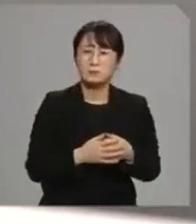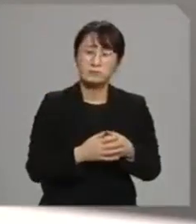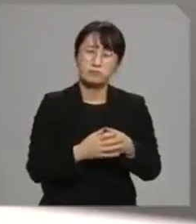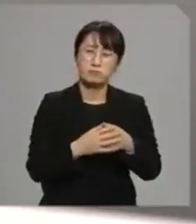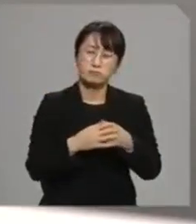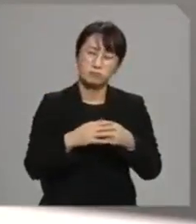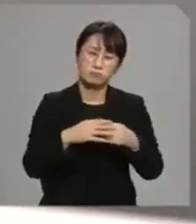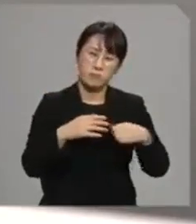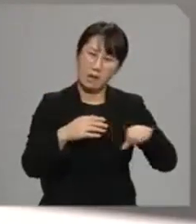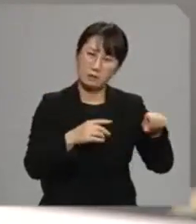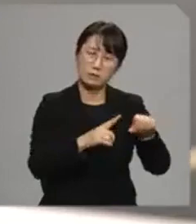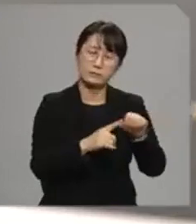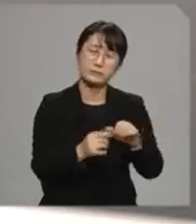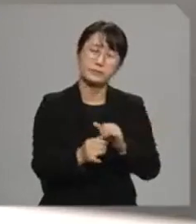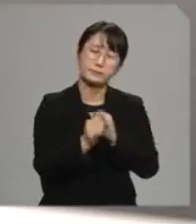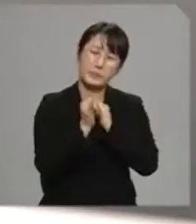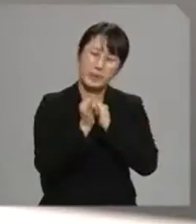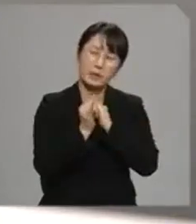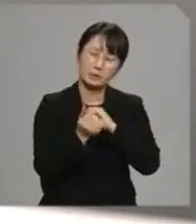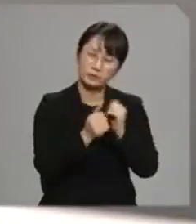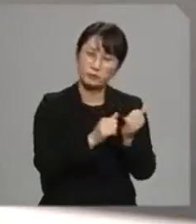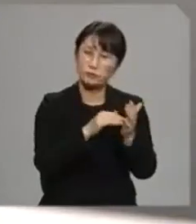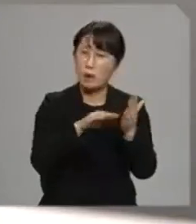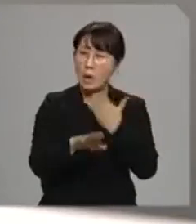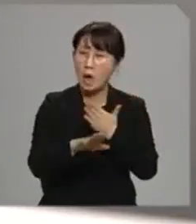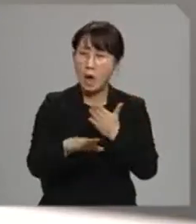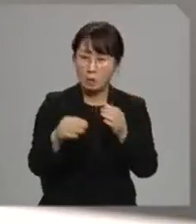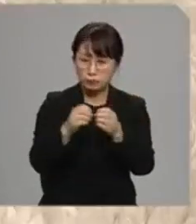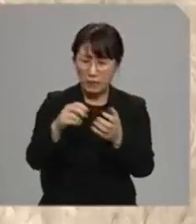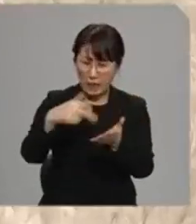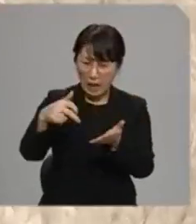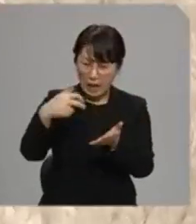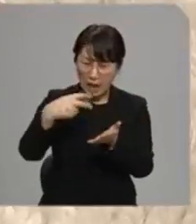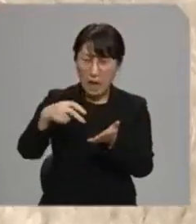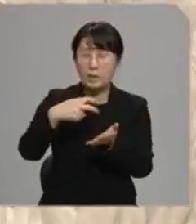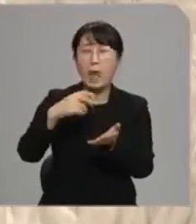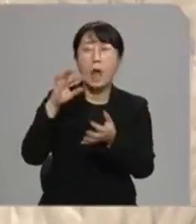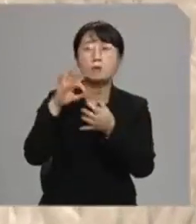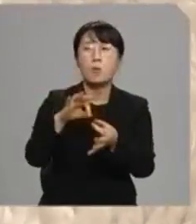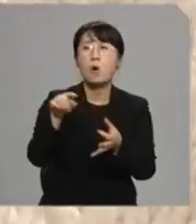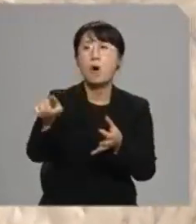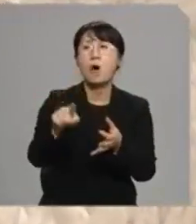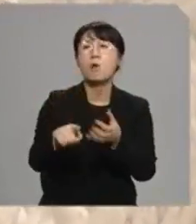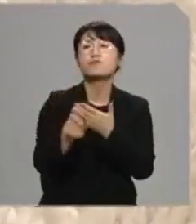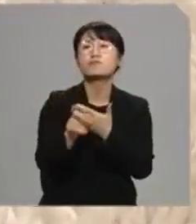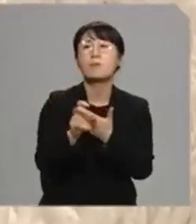휴대폰에 문자가 계속 오는게 전부 다 토토사이트에서 문자가 와요